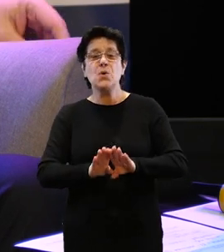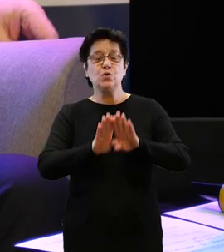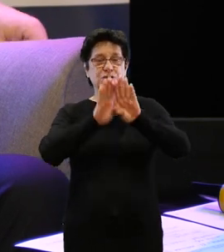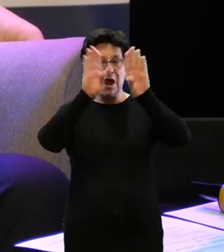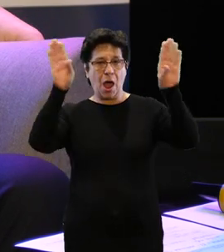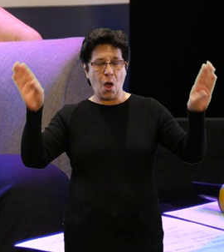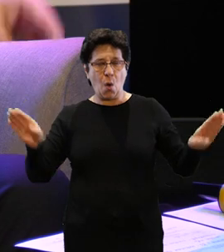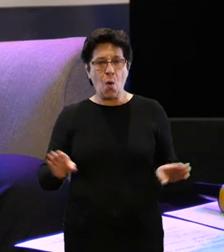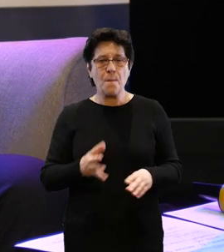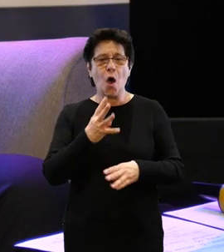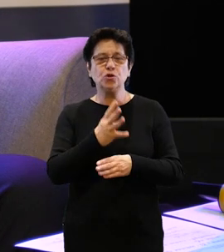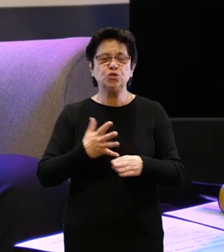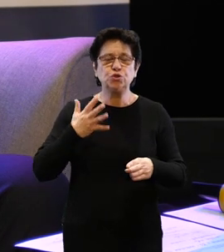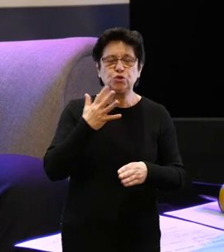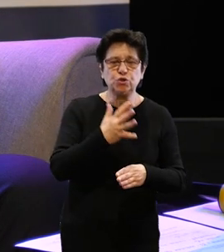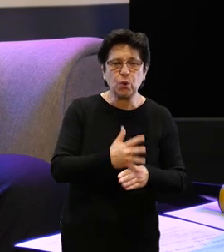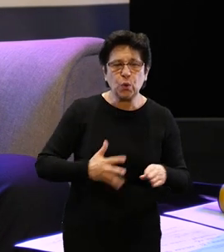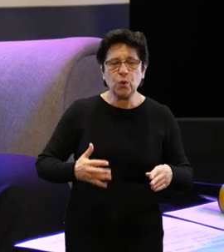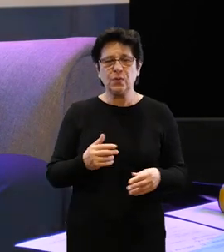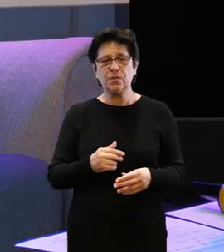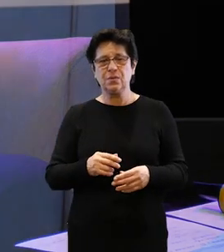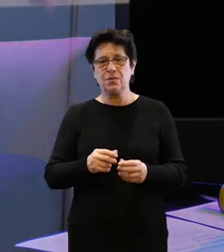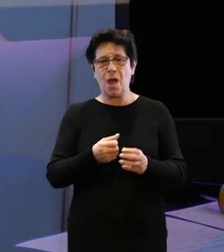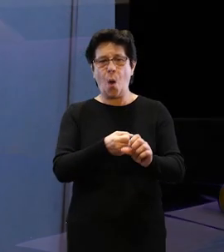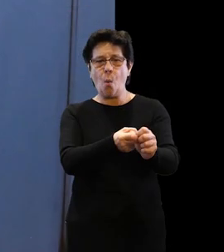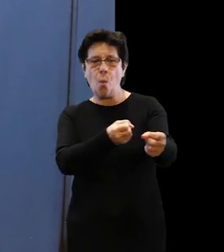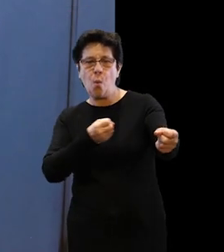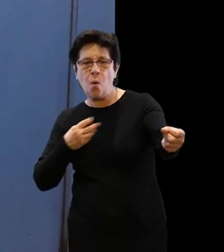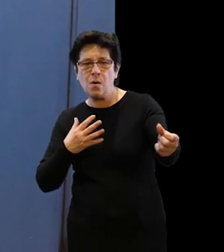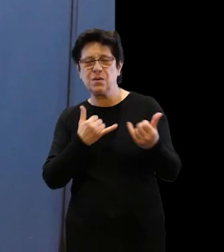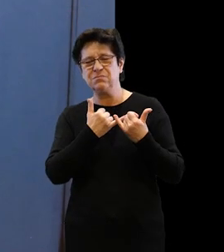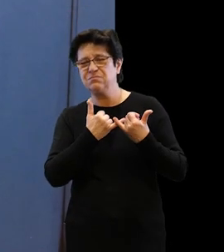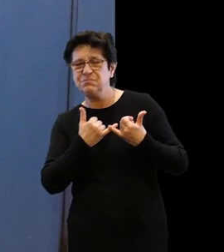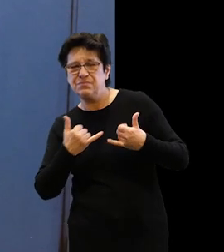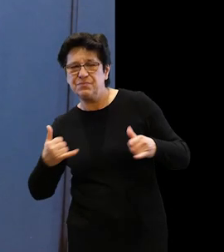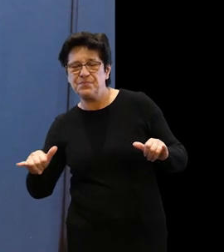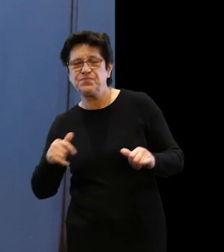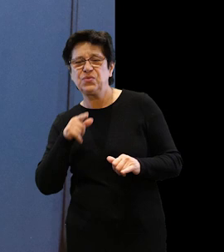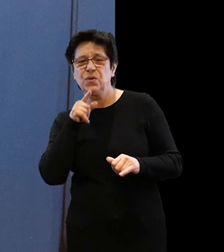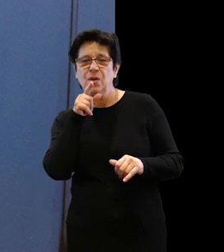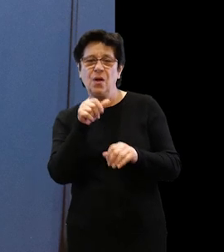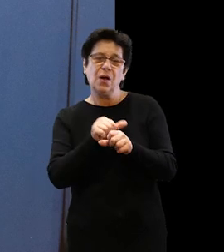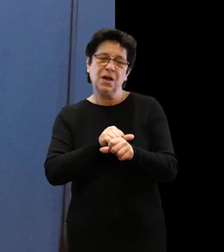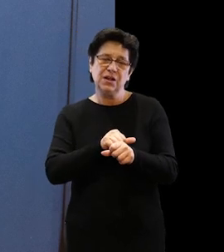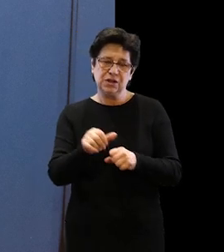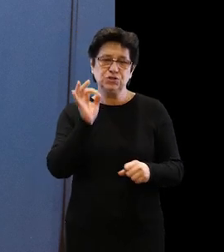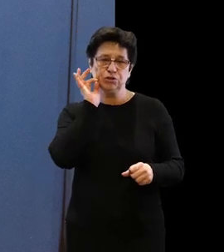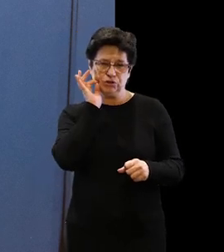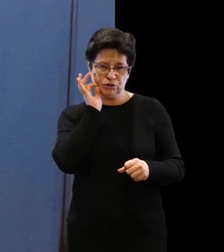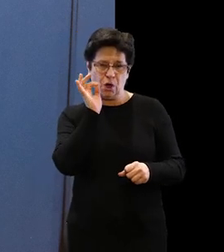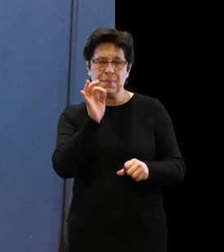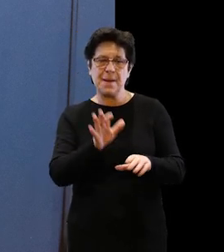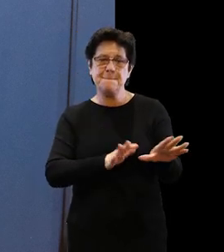jak jest zbroja rycerza jak tam widzę jakieś Łuki takie jeżeli chodzi o wnętrza to wiem że to jest też już dobre